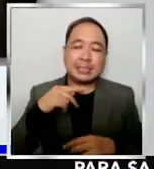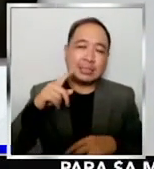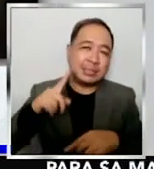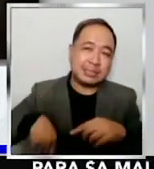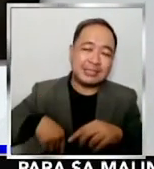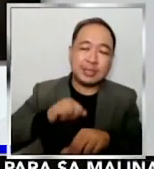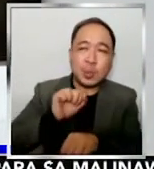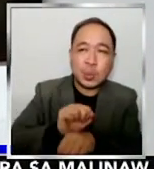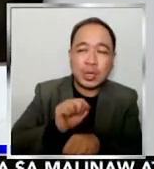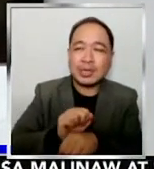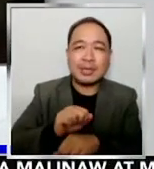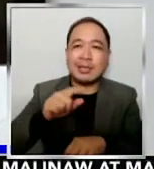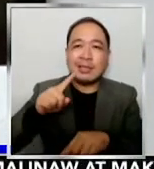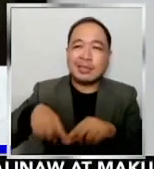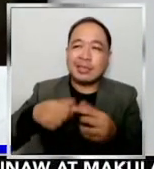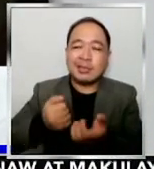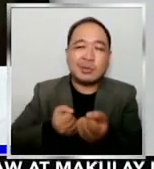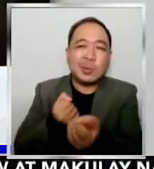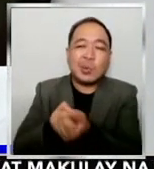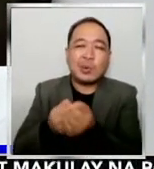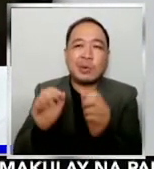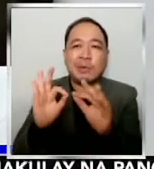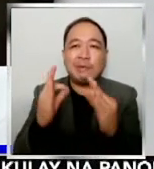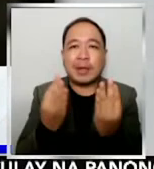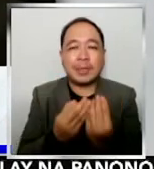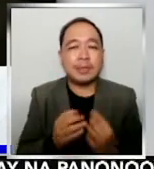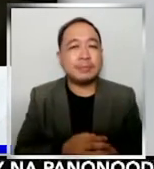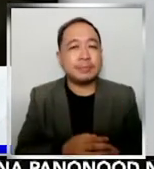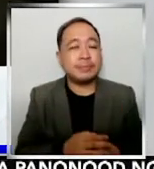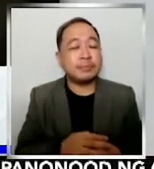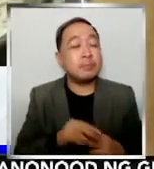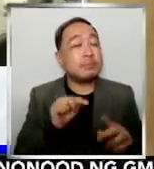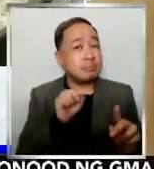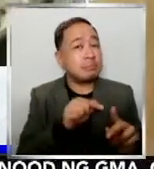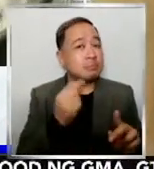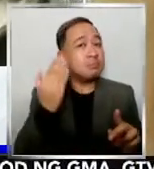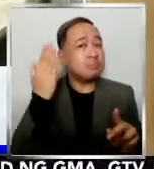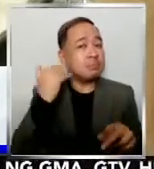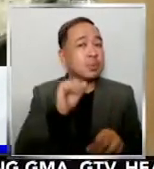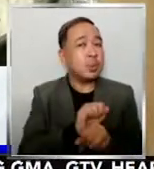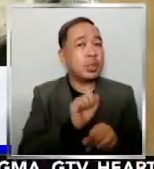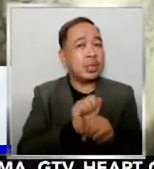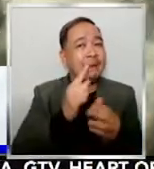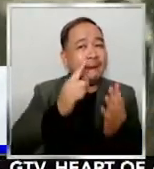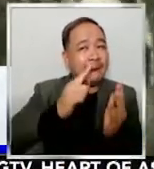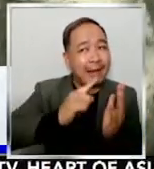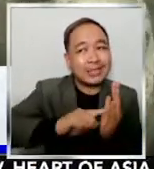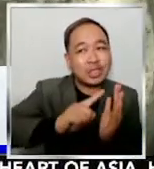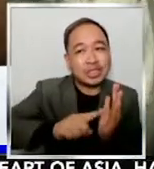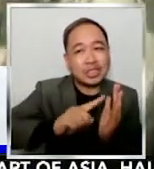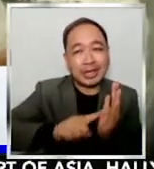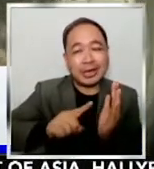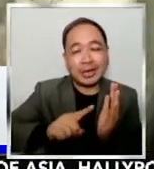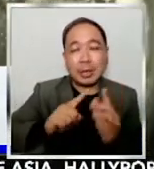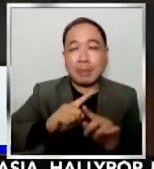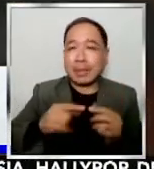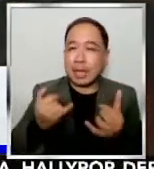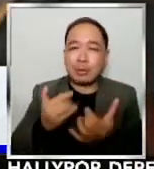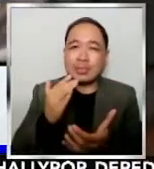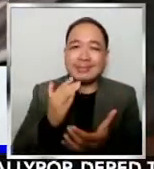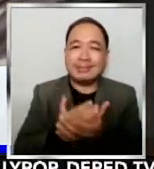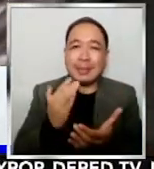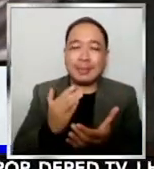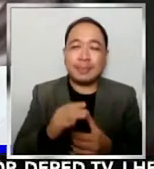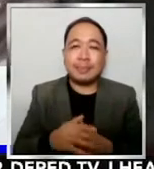Dati siyang nagtatrabaho bilang checker, pero natigil dahil sa aksidente. Sa ngayon, ang kanyang ina na labandera at ama na